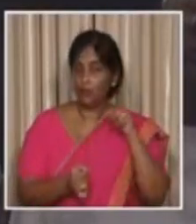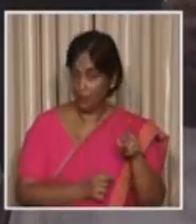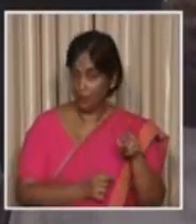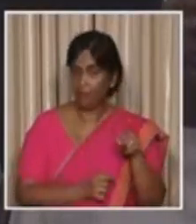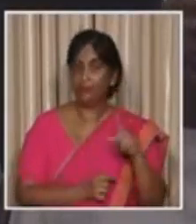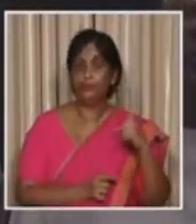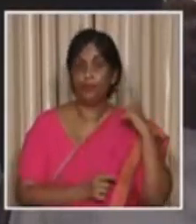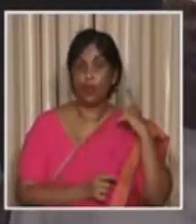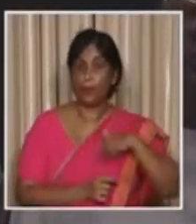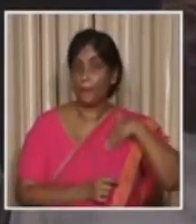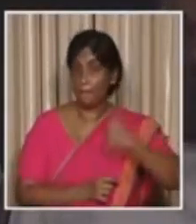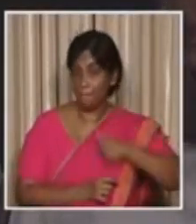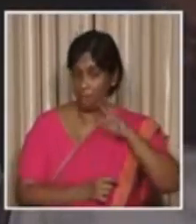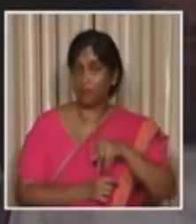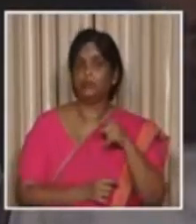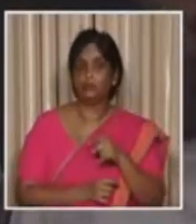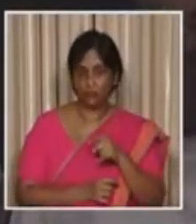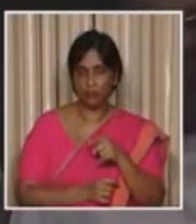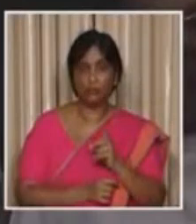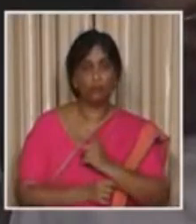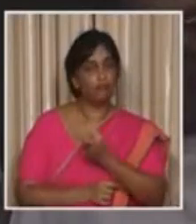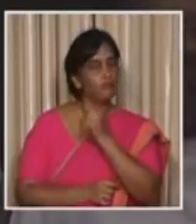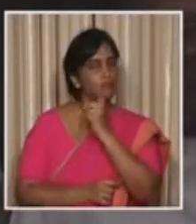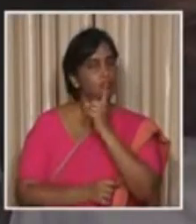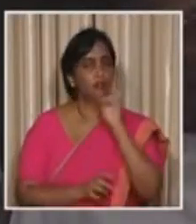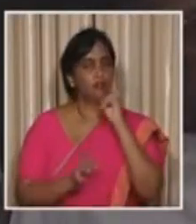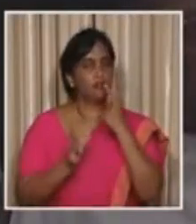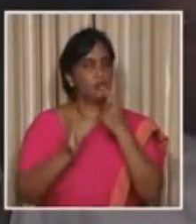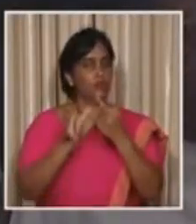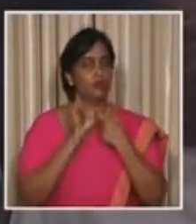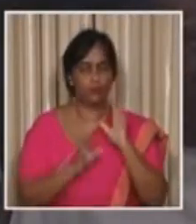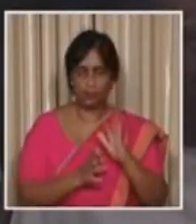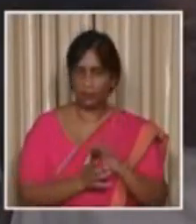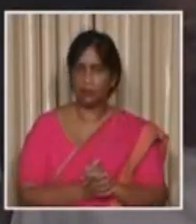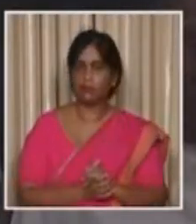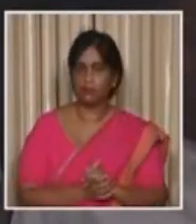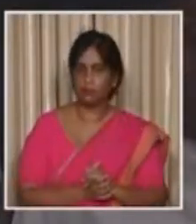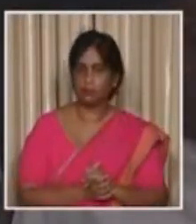ලේකම්වරයා සහ හමුදාපතිවරයා විසින් තර්ජනාත්මක ප්‍රතිචාරයක් දක්වන ලදී.